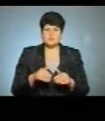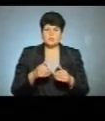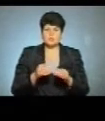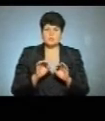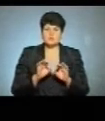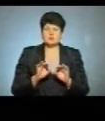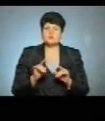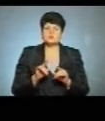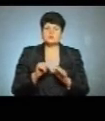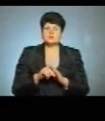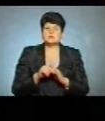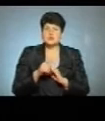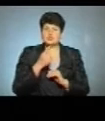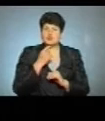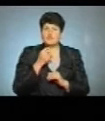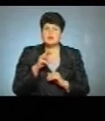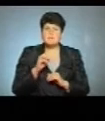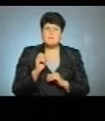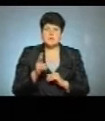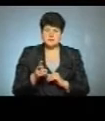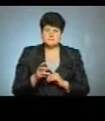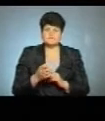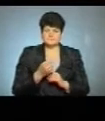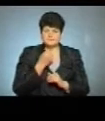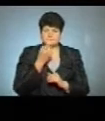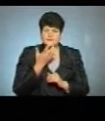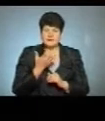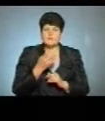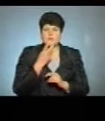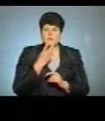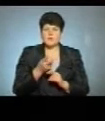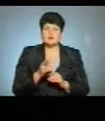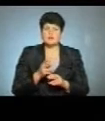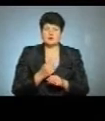розповідь, що таке червоний мак. І вони показують майстер-клас по виготовленню цього